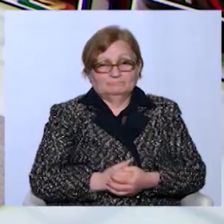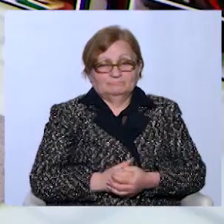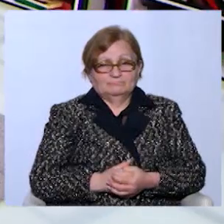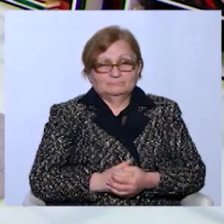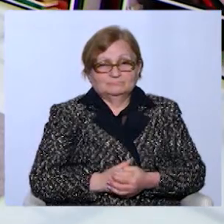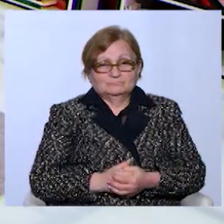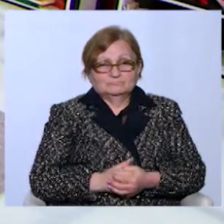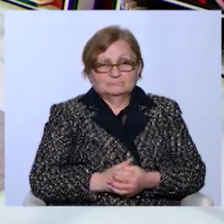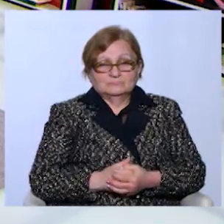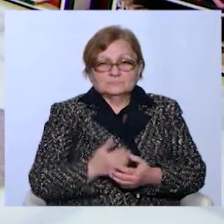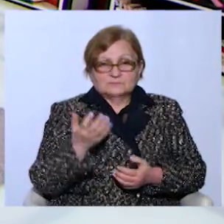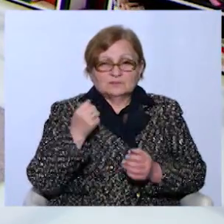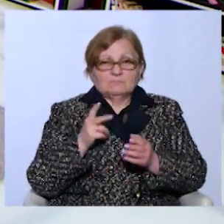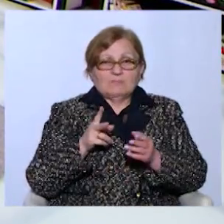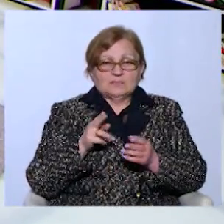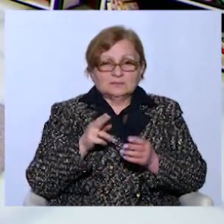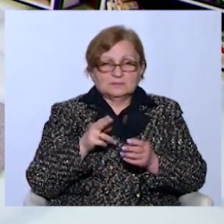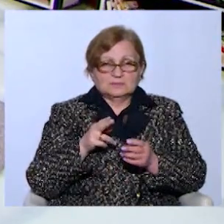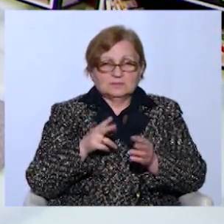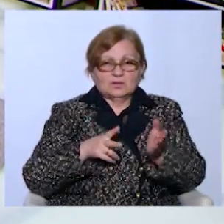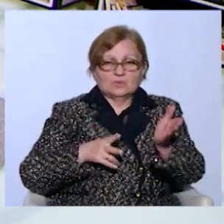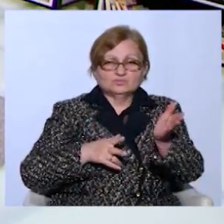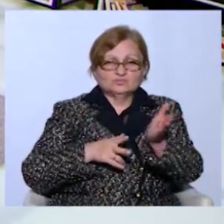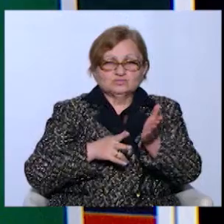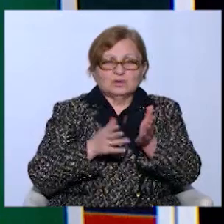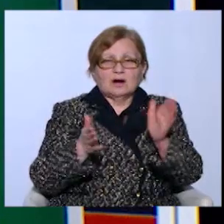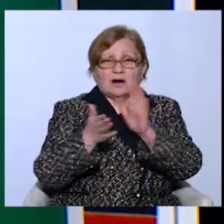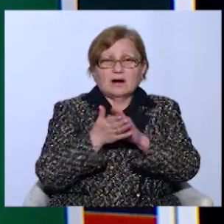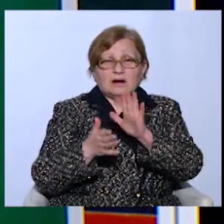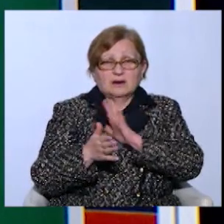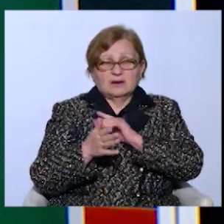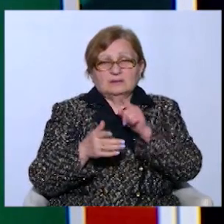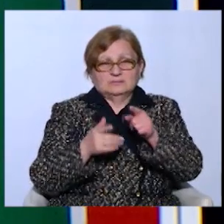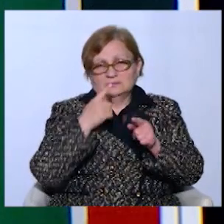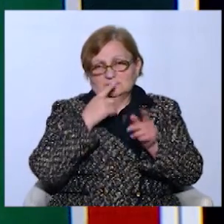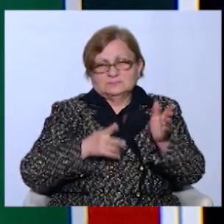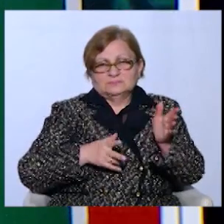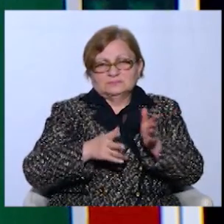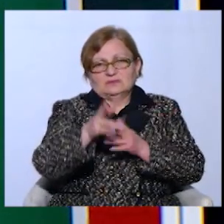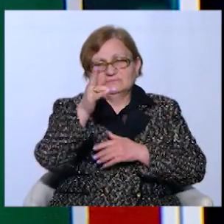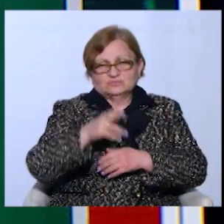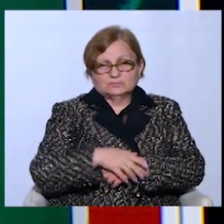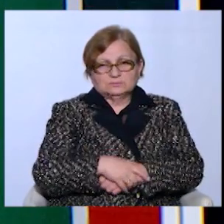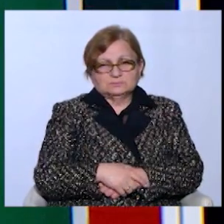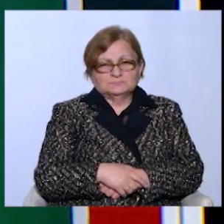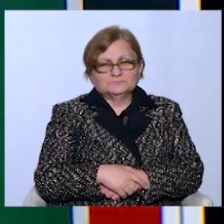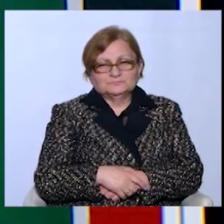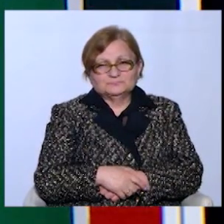ამის შემდეგ ვიღებთ მაკრატელს და შუაზე სადაც გადავკეცეთ, იქ გავჭრით შუაზე. აი ასე.